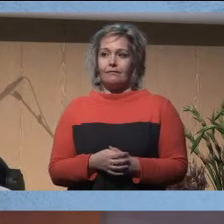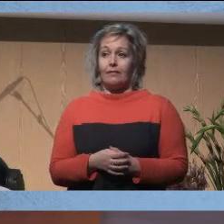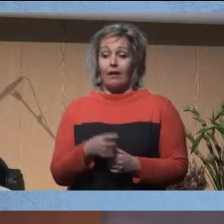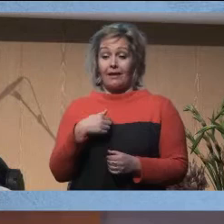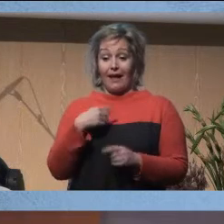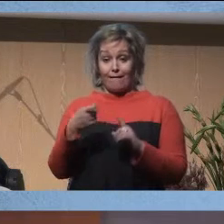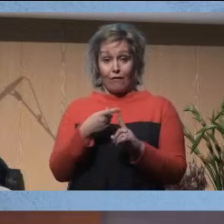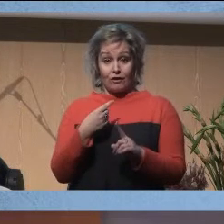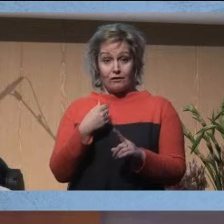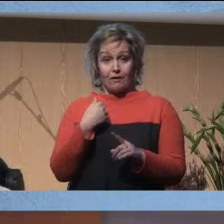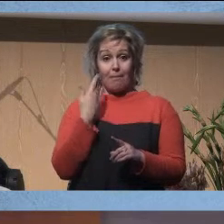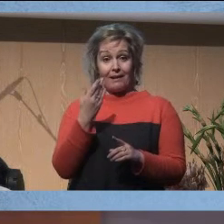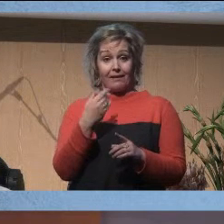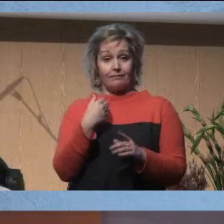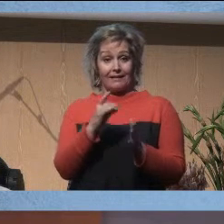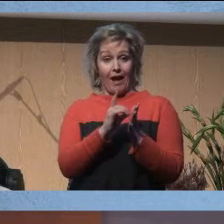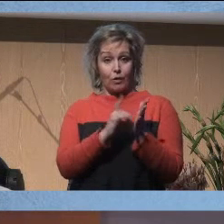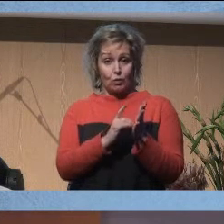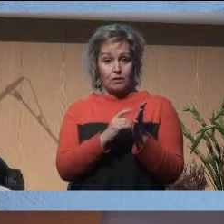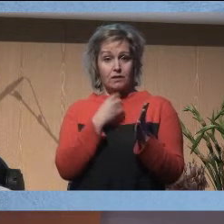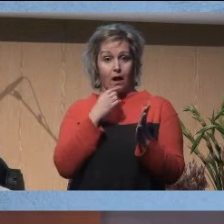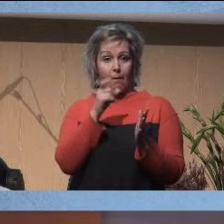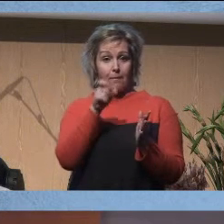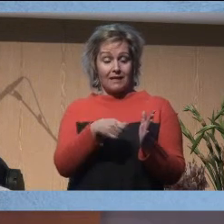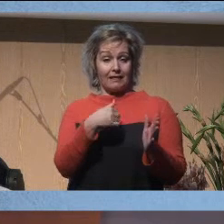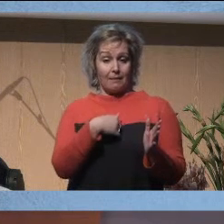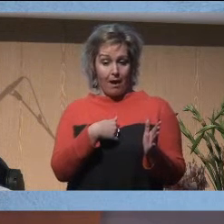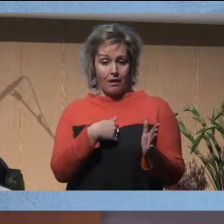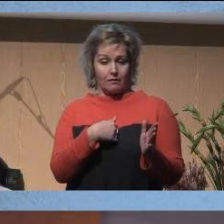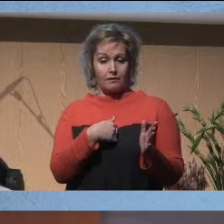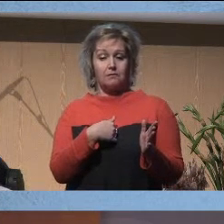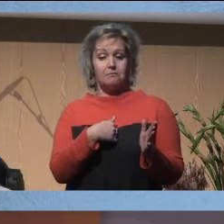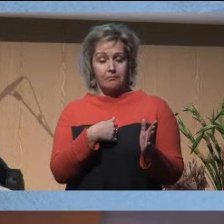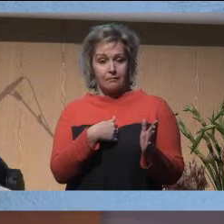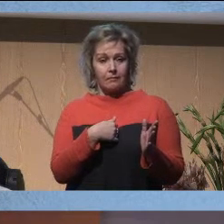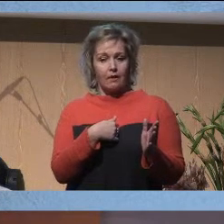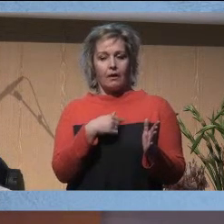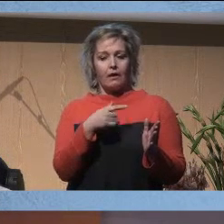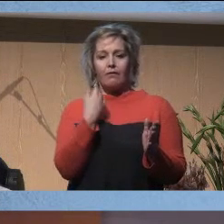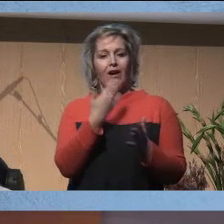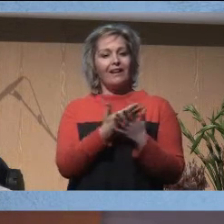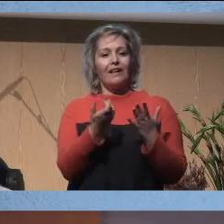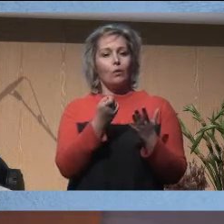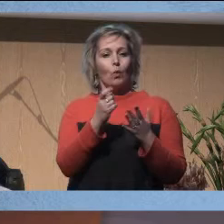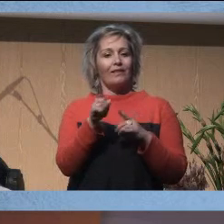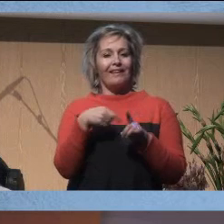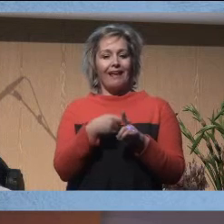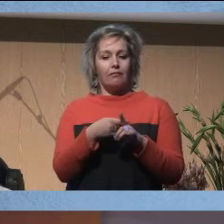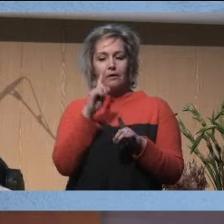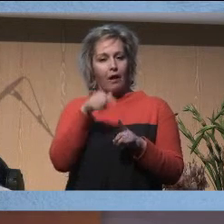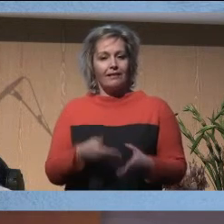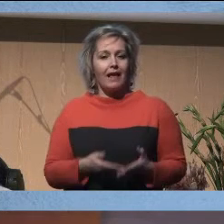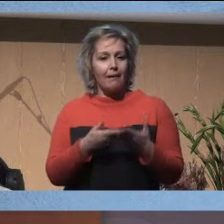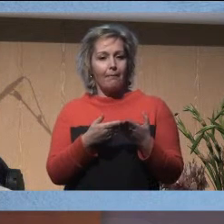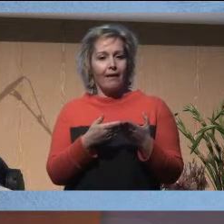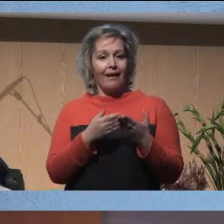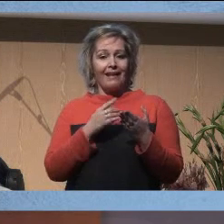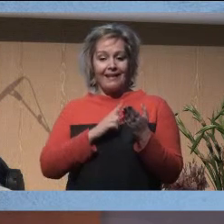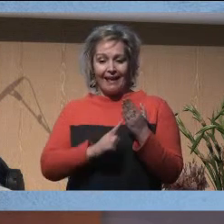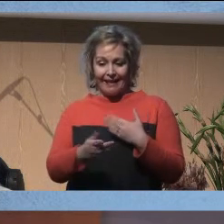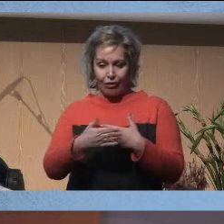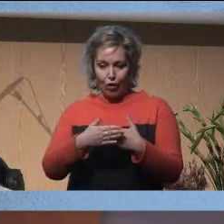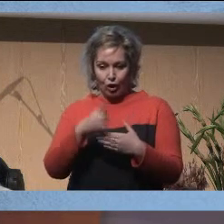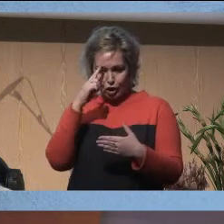Da jeg først var blitt diagnosen min, sa en pasient til meg, så var det ikke noen igjen å hjelpe. Jeg gikk inn døren